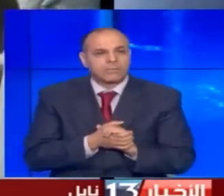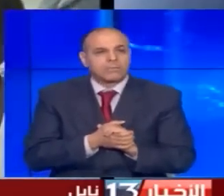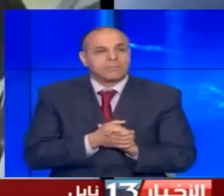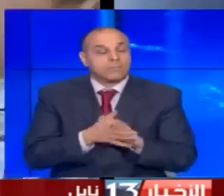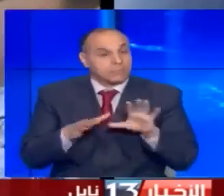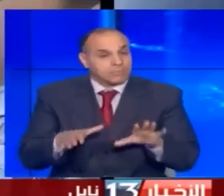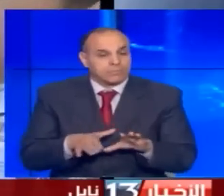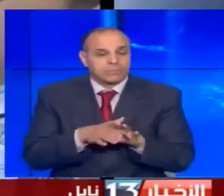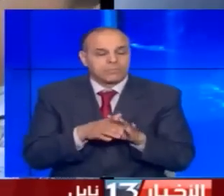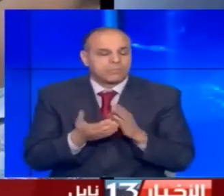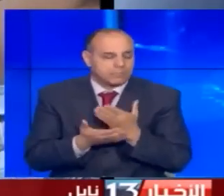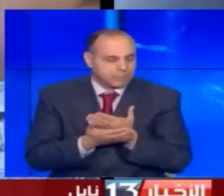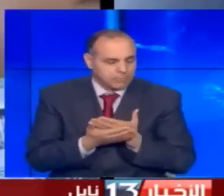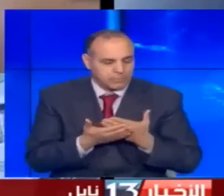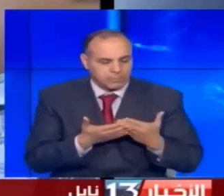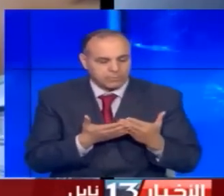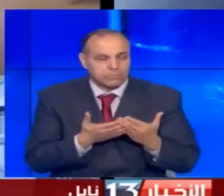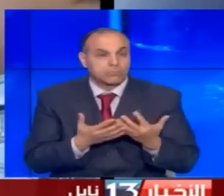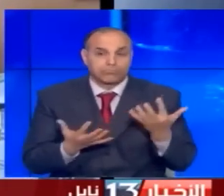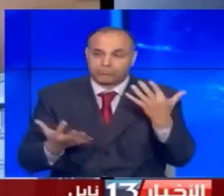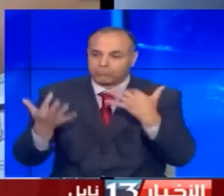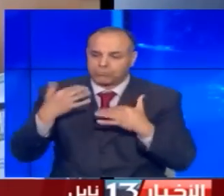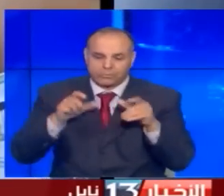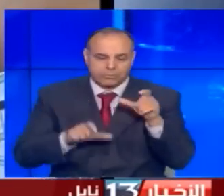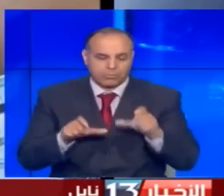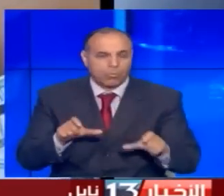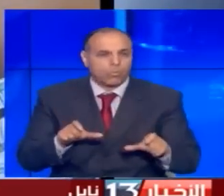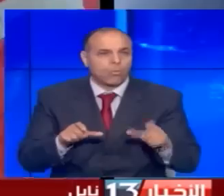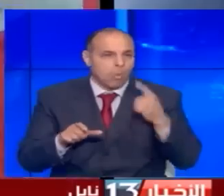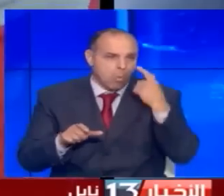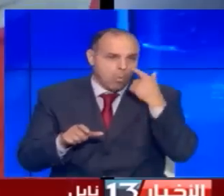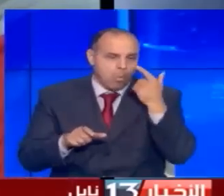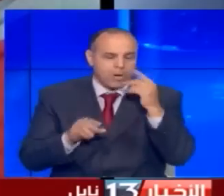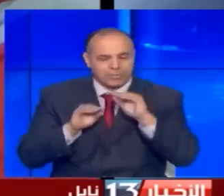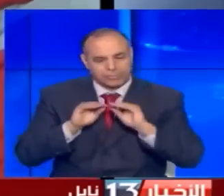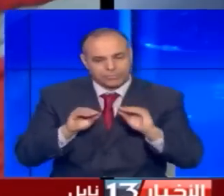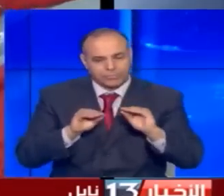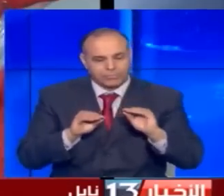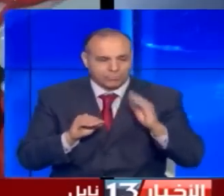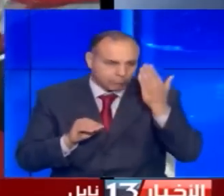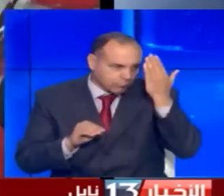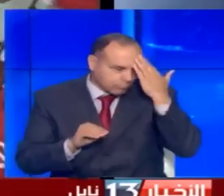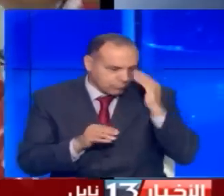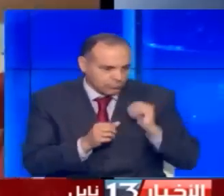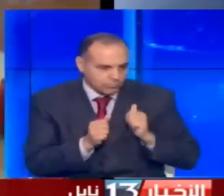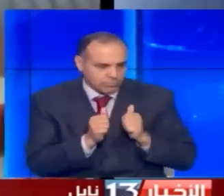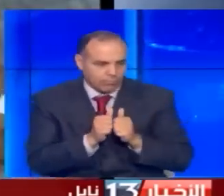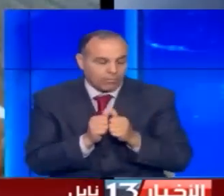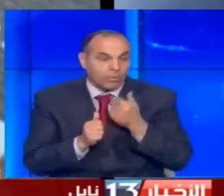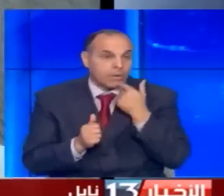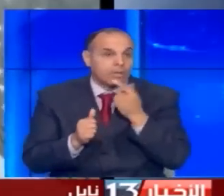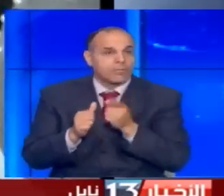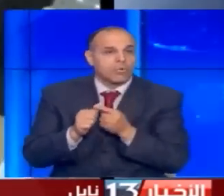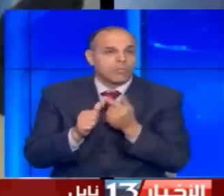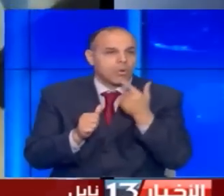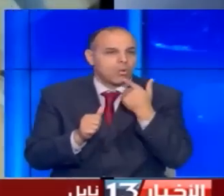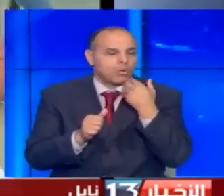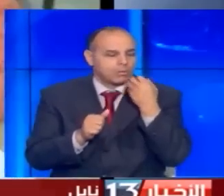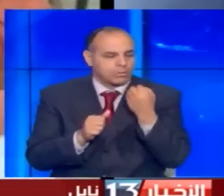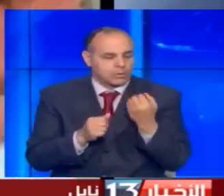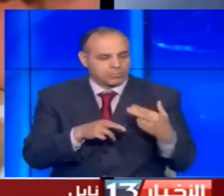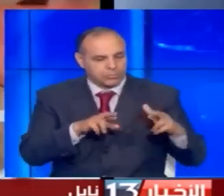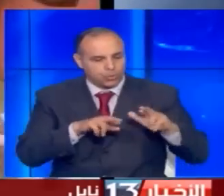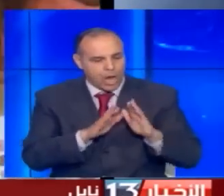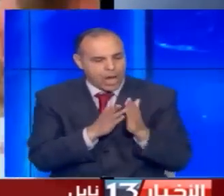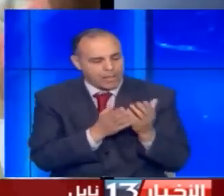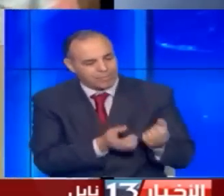التظاهرة رغم بساطتها استبطنت عديدا من المضامين التربوية والمعرفية، كان أساسها إرجاع هيبة